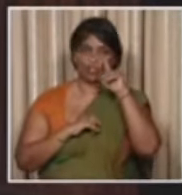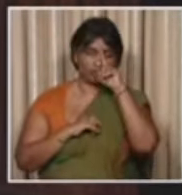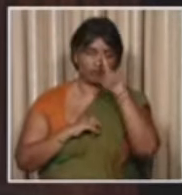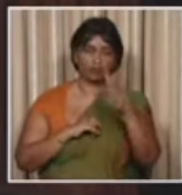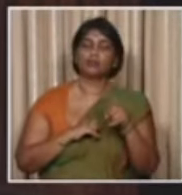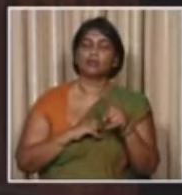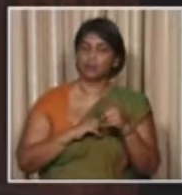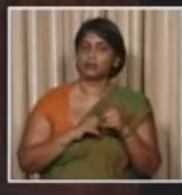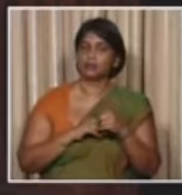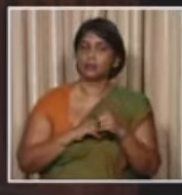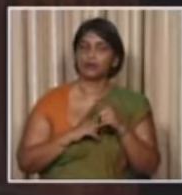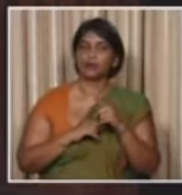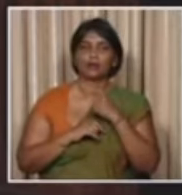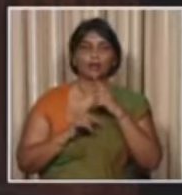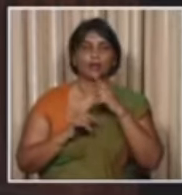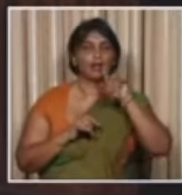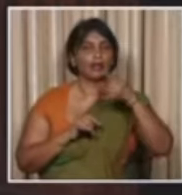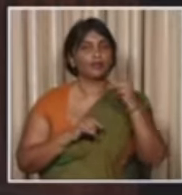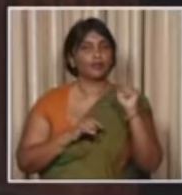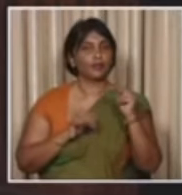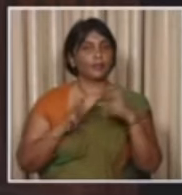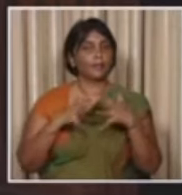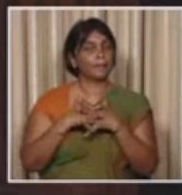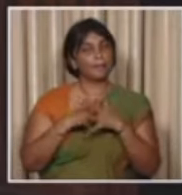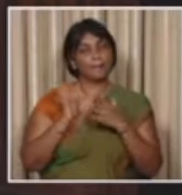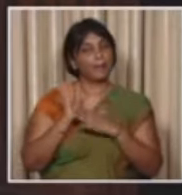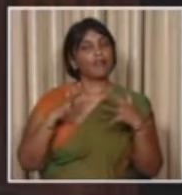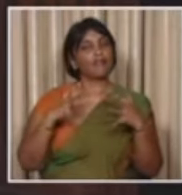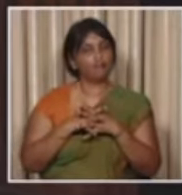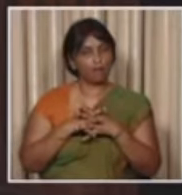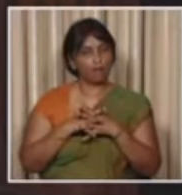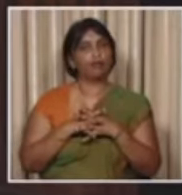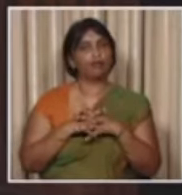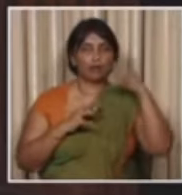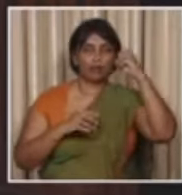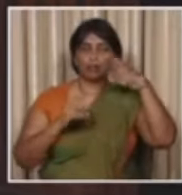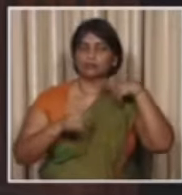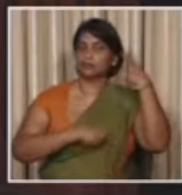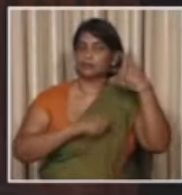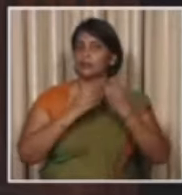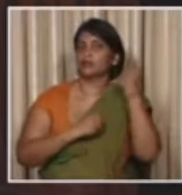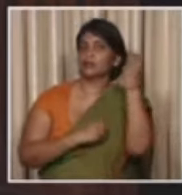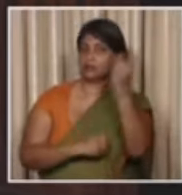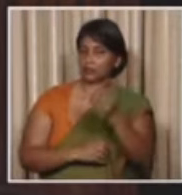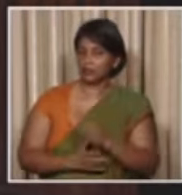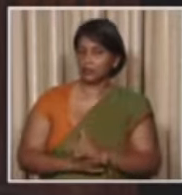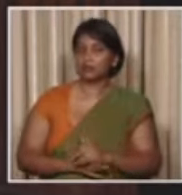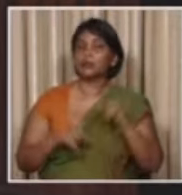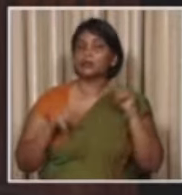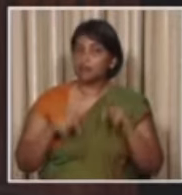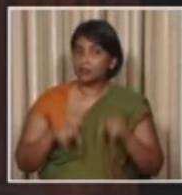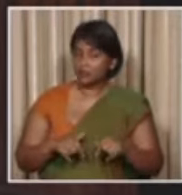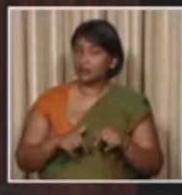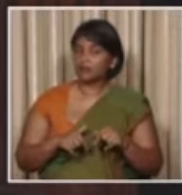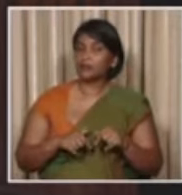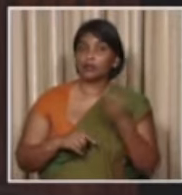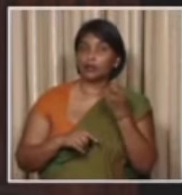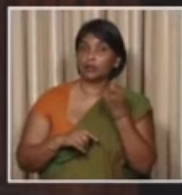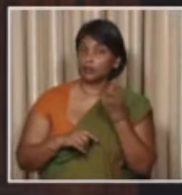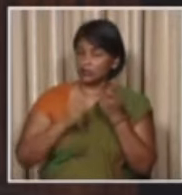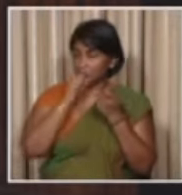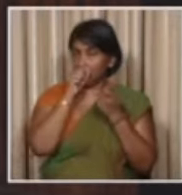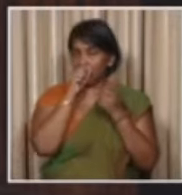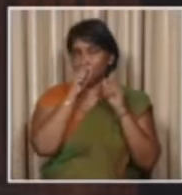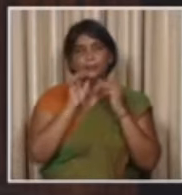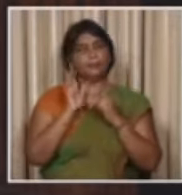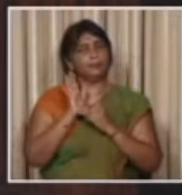කරා 120 මෙගාවට්ස් දැන් අපි රජ ග්‍රිඩ් එකට දීලා තියෙනවා 120 මෙගාවට්ස් දීලා තියෙනවා. දැන් මේ වෙනකොට රුපියල්